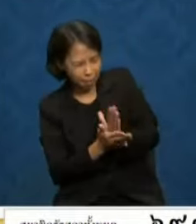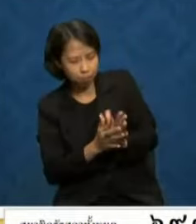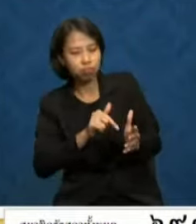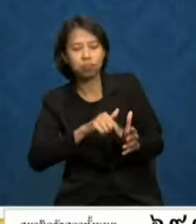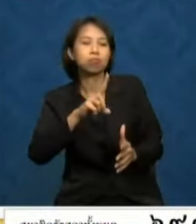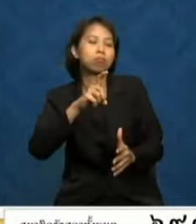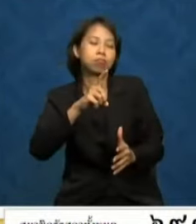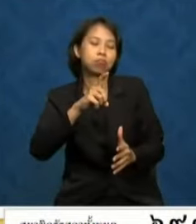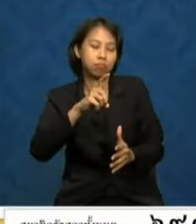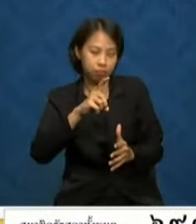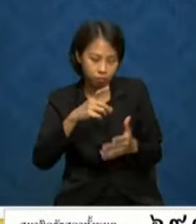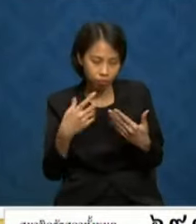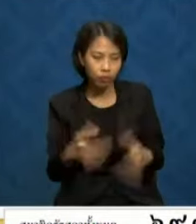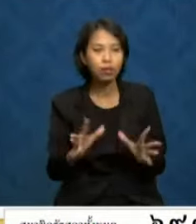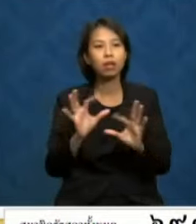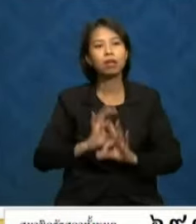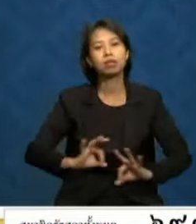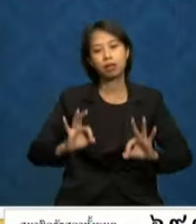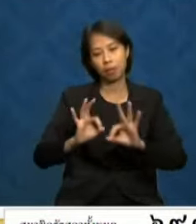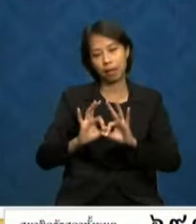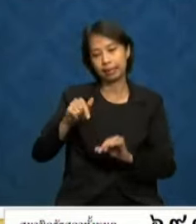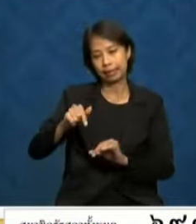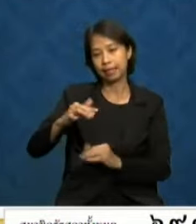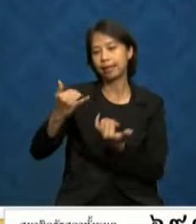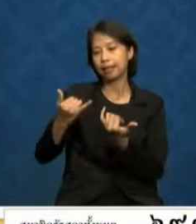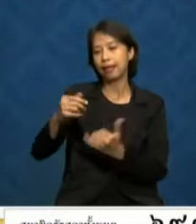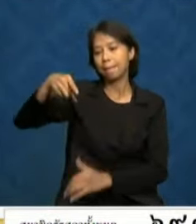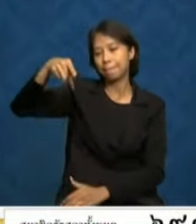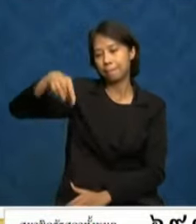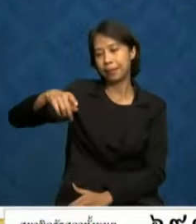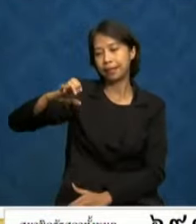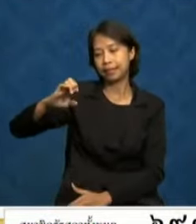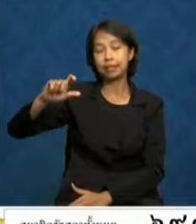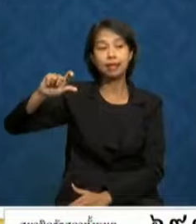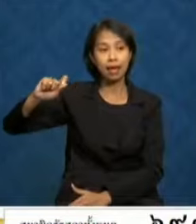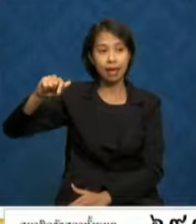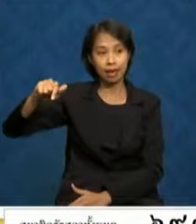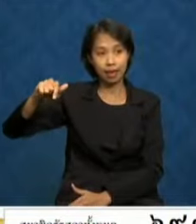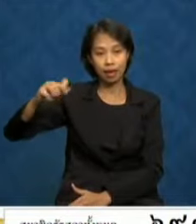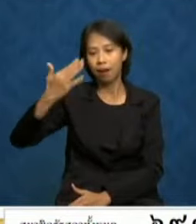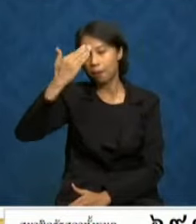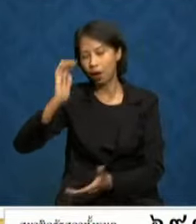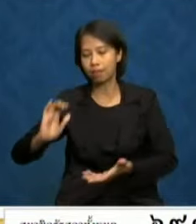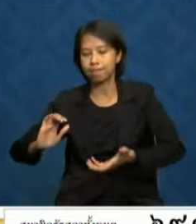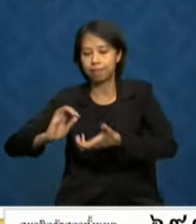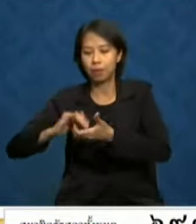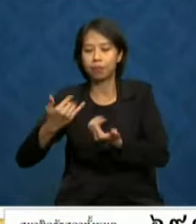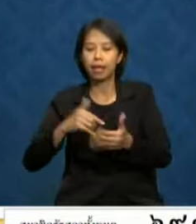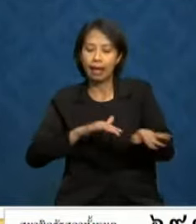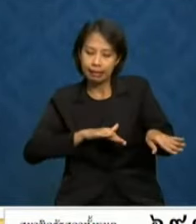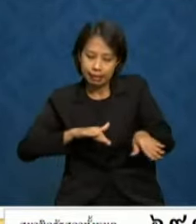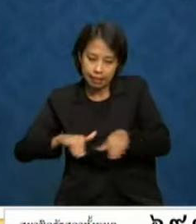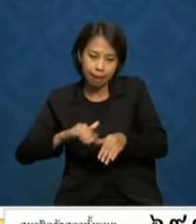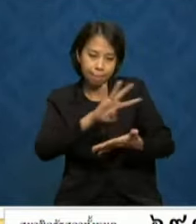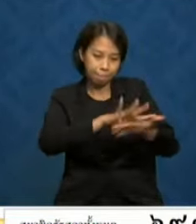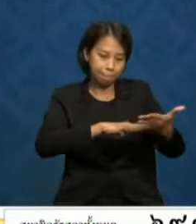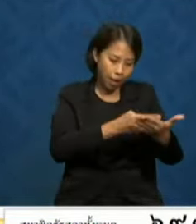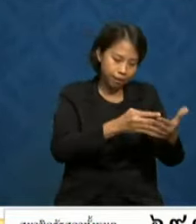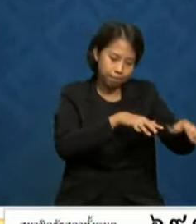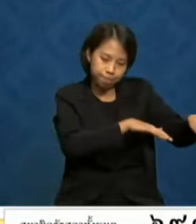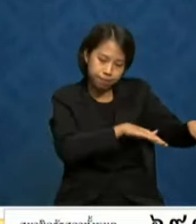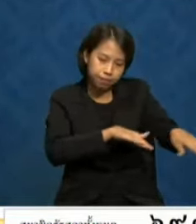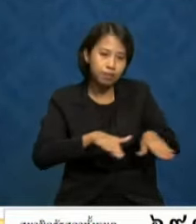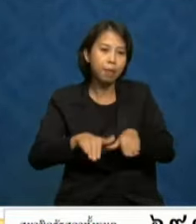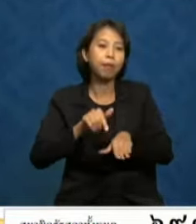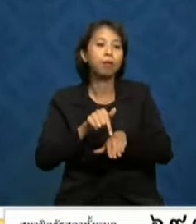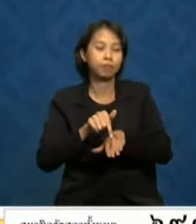ำเป็นจะต้องใช้กรอบ PCA อันนี้นะครับเพื่อทำให้เราเนี่ยมีความพร้อมในการที่จะรับมือตัวนี้อย่าง